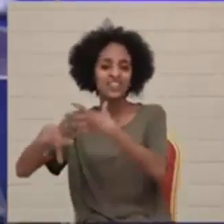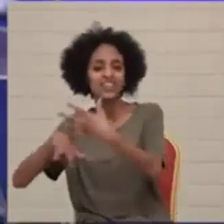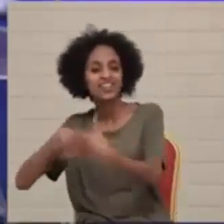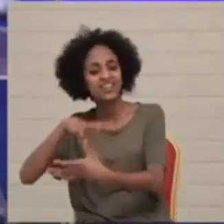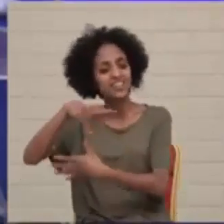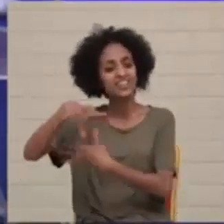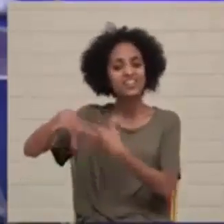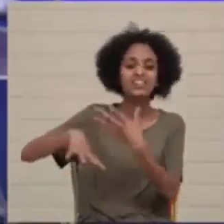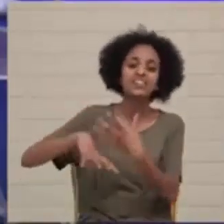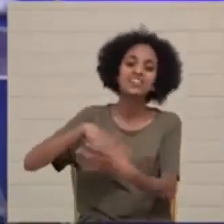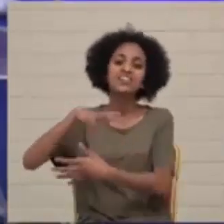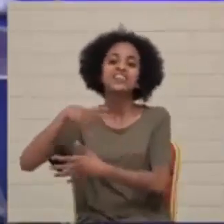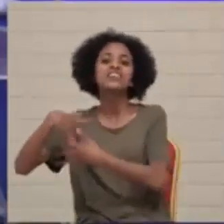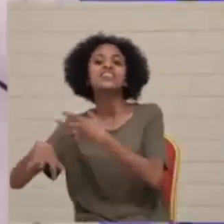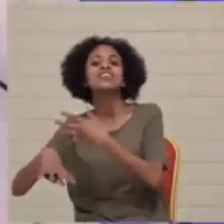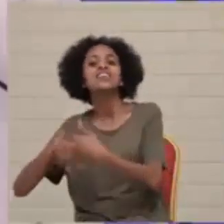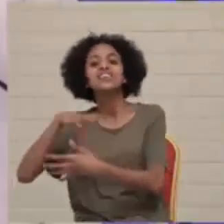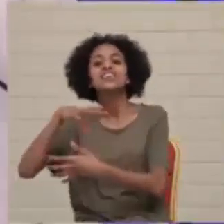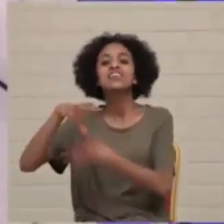የተናወጠ